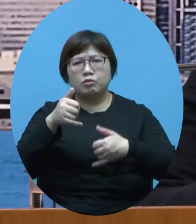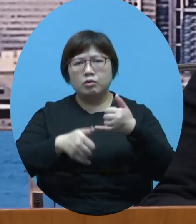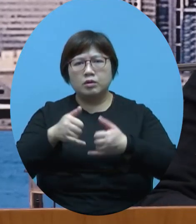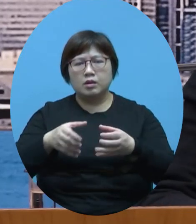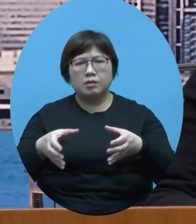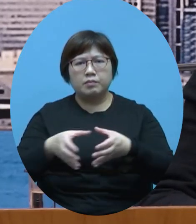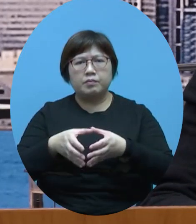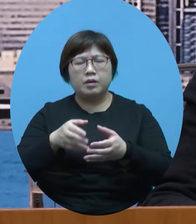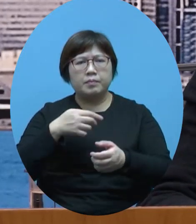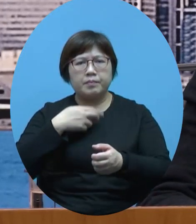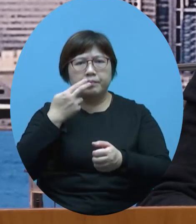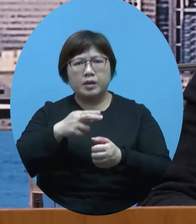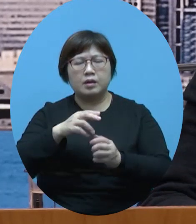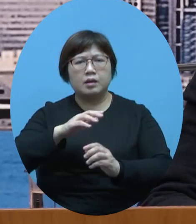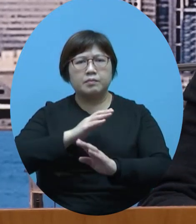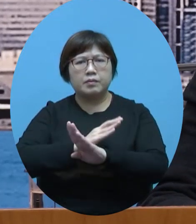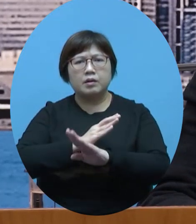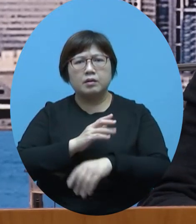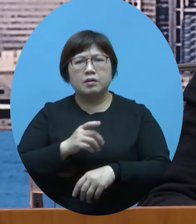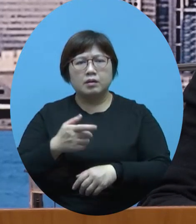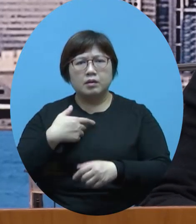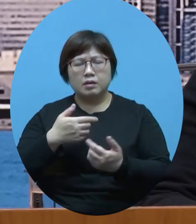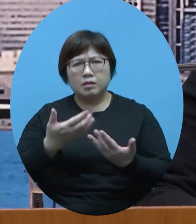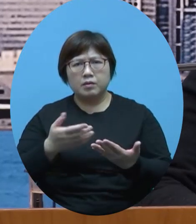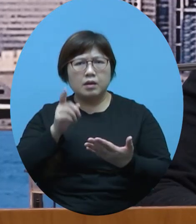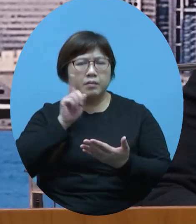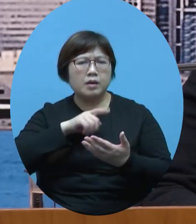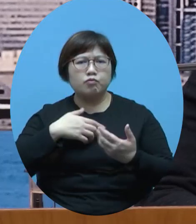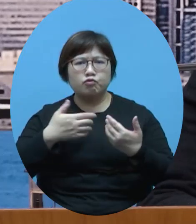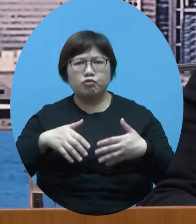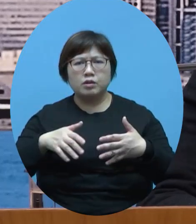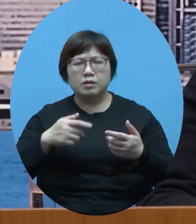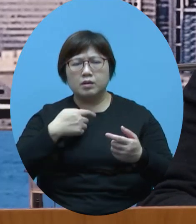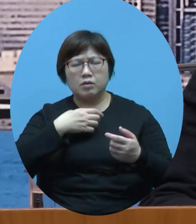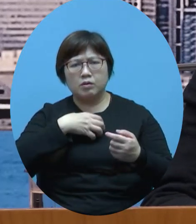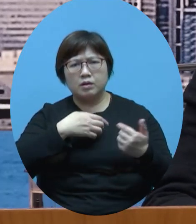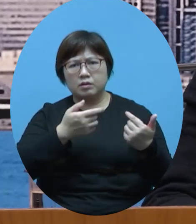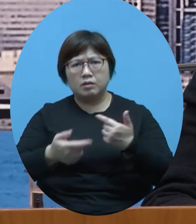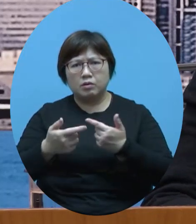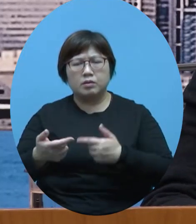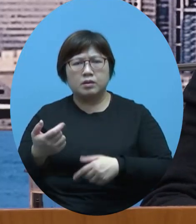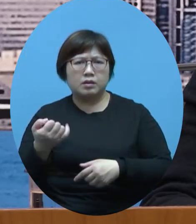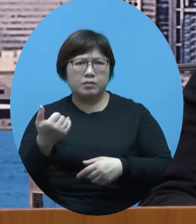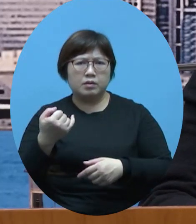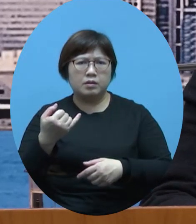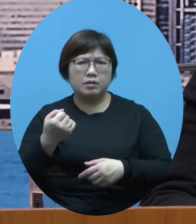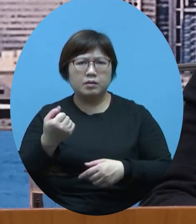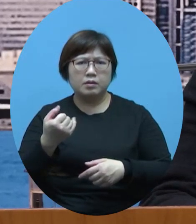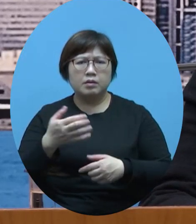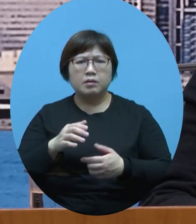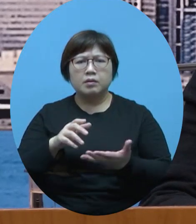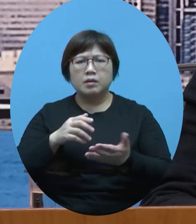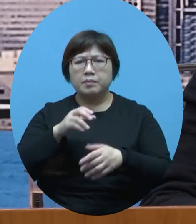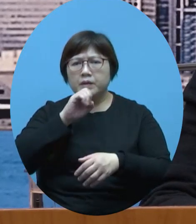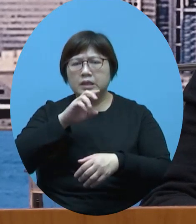都會不會建議是都覺得你們覺得需要繼續呢？第二條就是呢，想問多少少頭先，即係點解